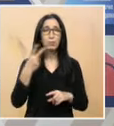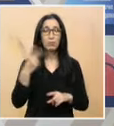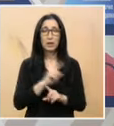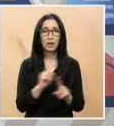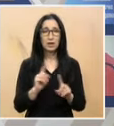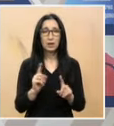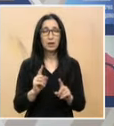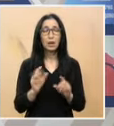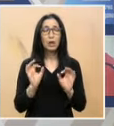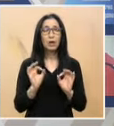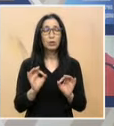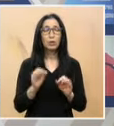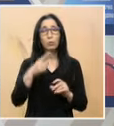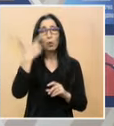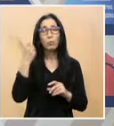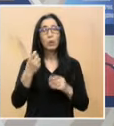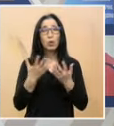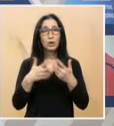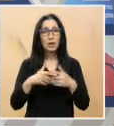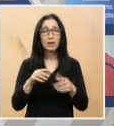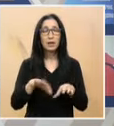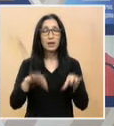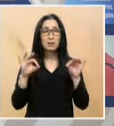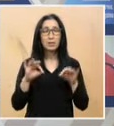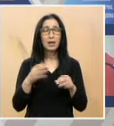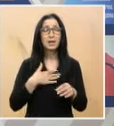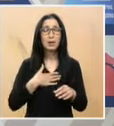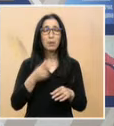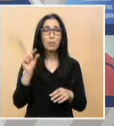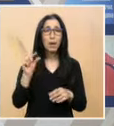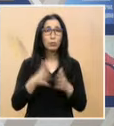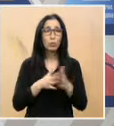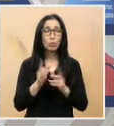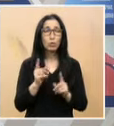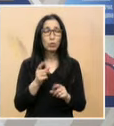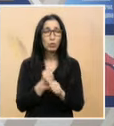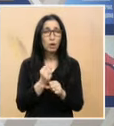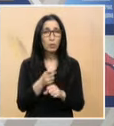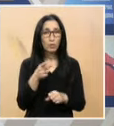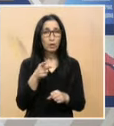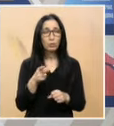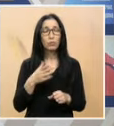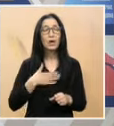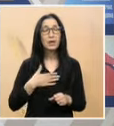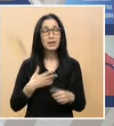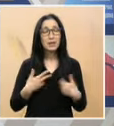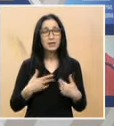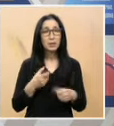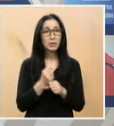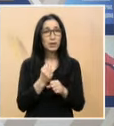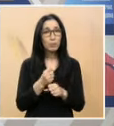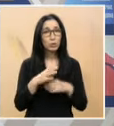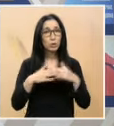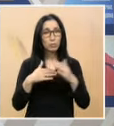повтарят никъде. Точно топлотехника избрах, защото има много малко хора, които се занимават с това, и предпочитам да